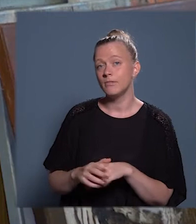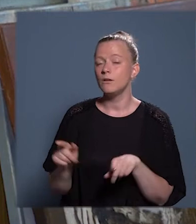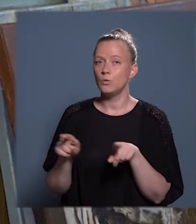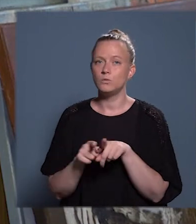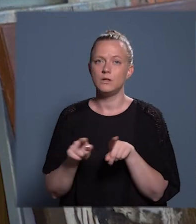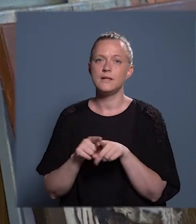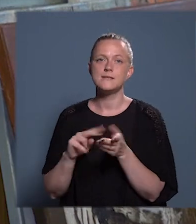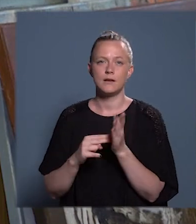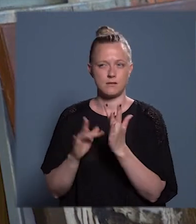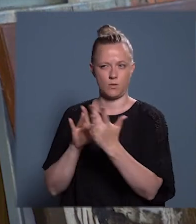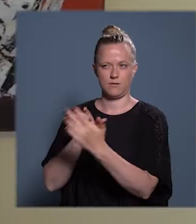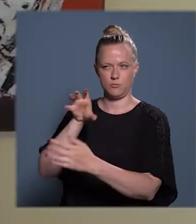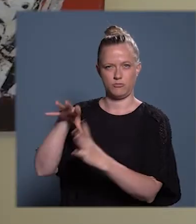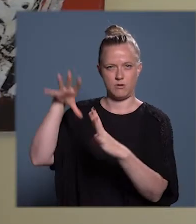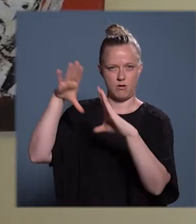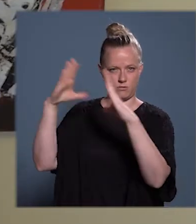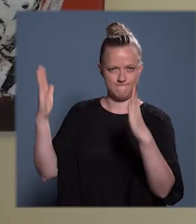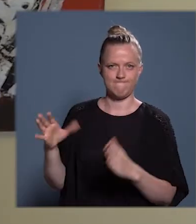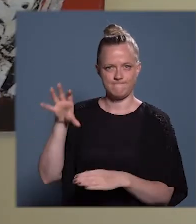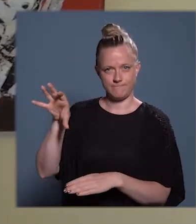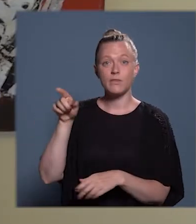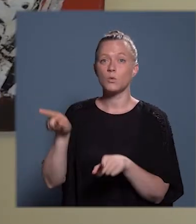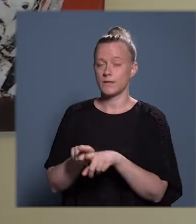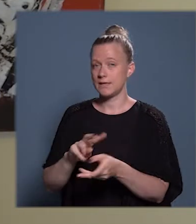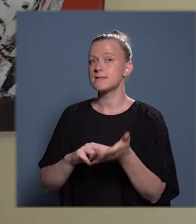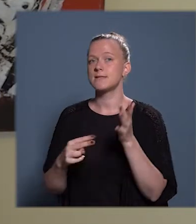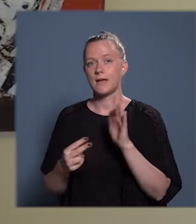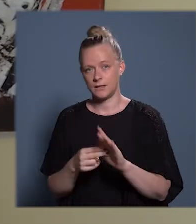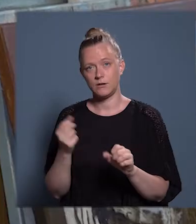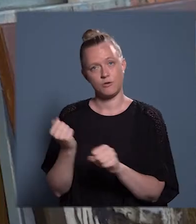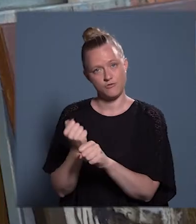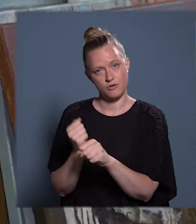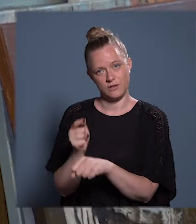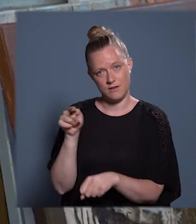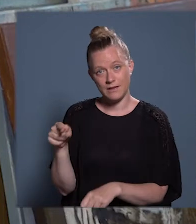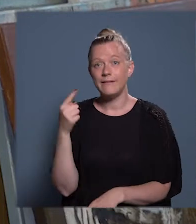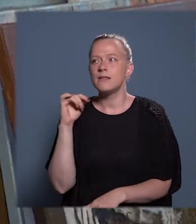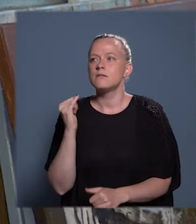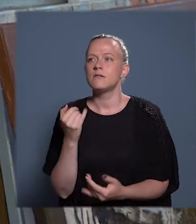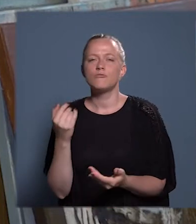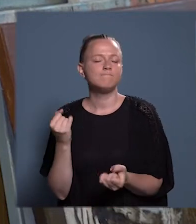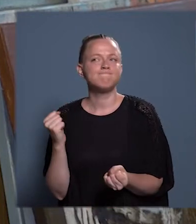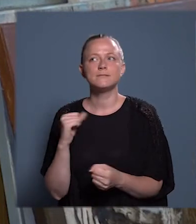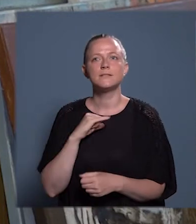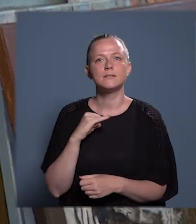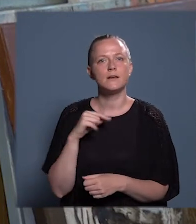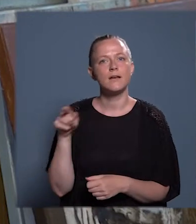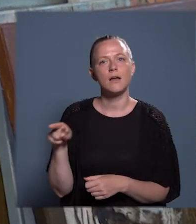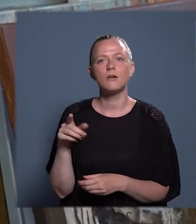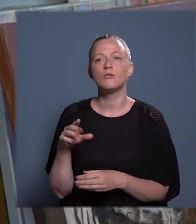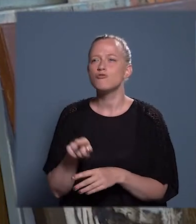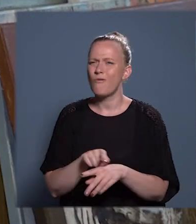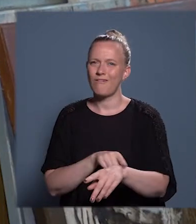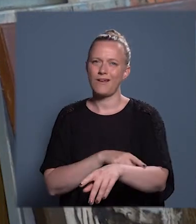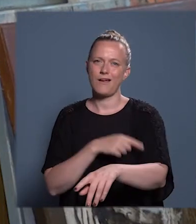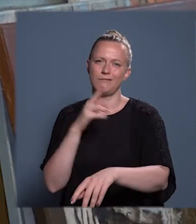ez a középső nagy kép, ugyanezzel a technikával készült, de ez is nagyon érdekes, hogy sokáig